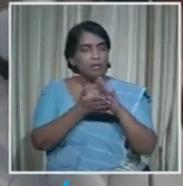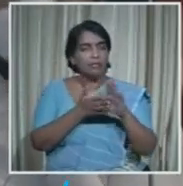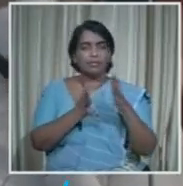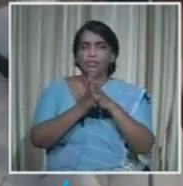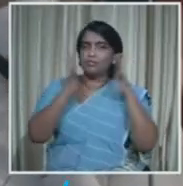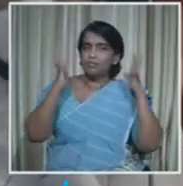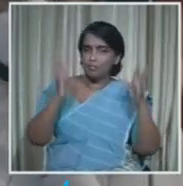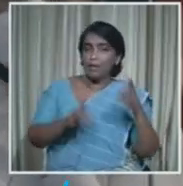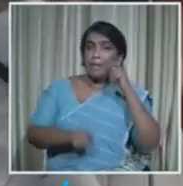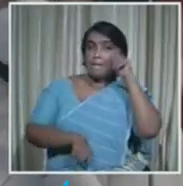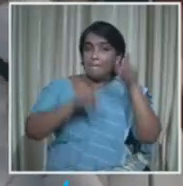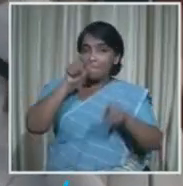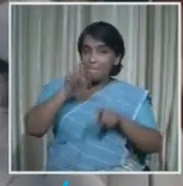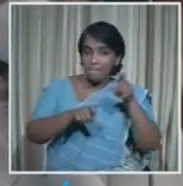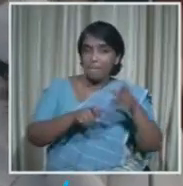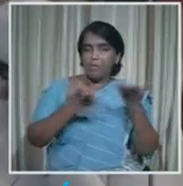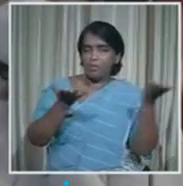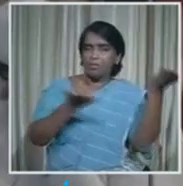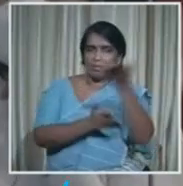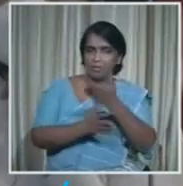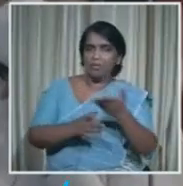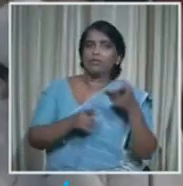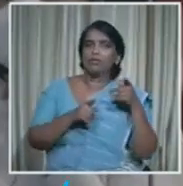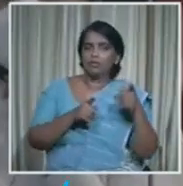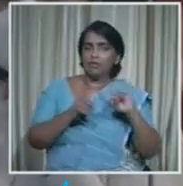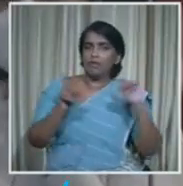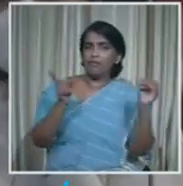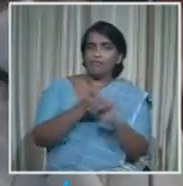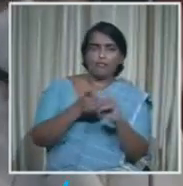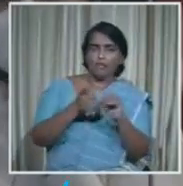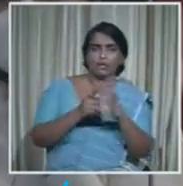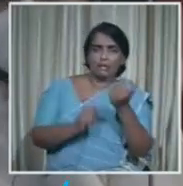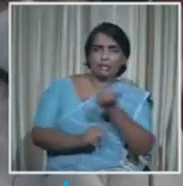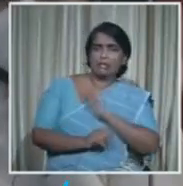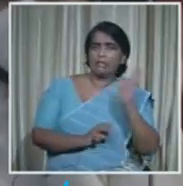visala janagangawak innwa me prachandatwayata viruddha